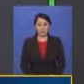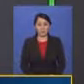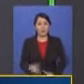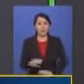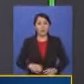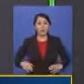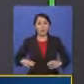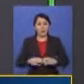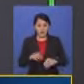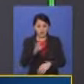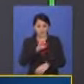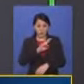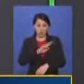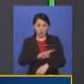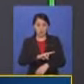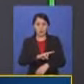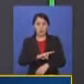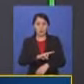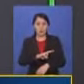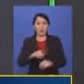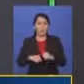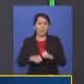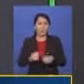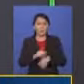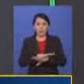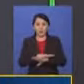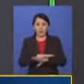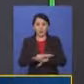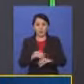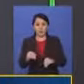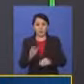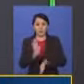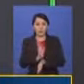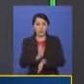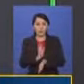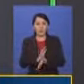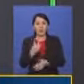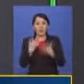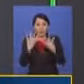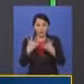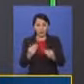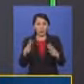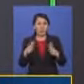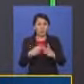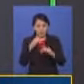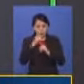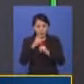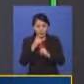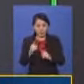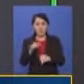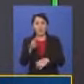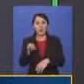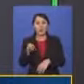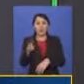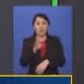Мердігерлер жұмыс барысында құбырды зақымдап алды. Соның залдарынан айнала лай батпаққа айналып кетті. Екі күн бойы үйден шыға алмай отырдық. Кейін